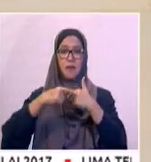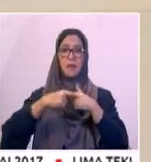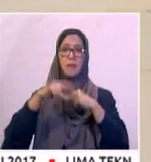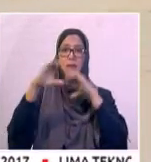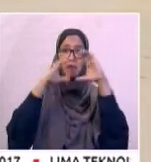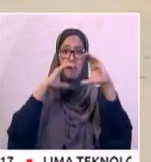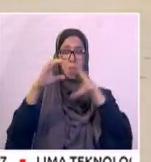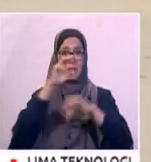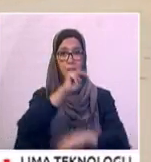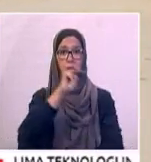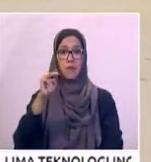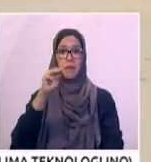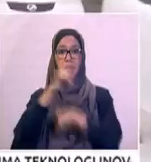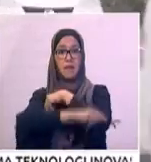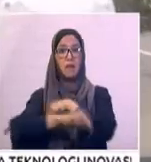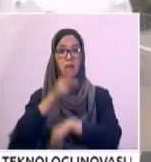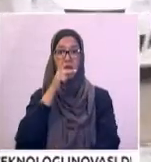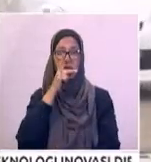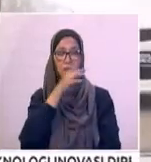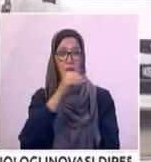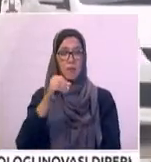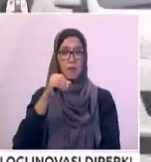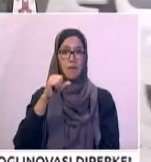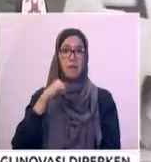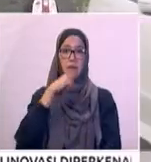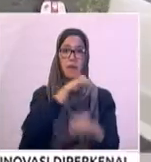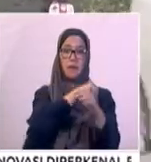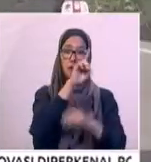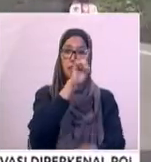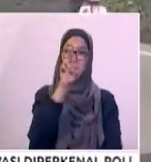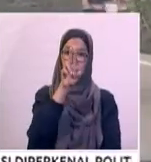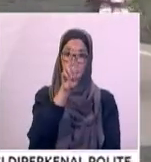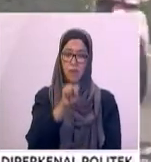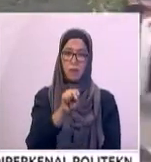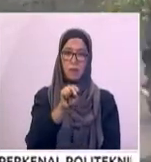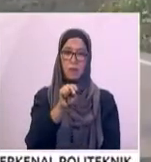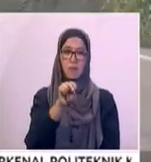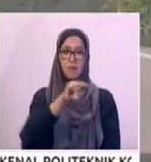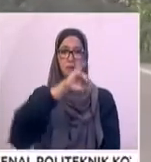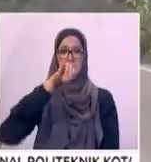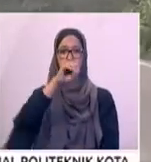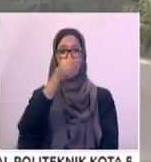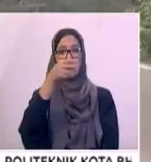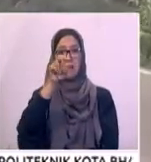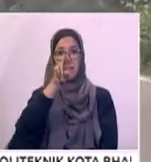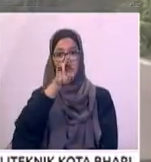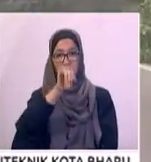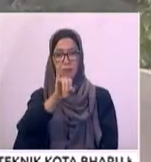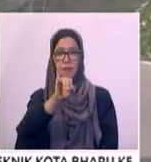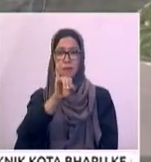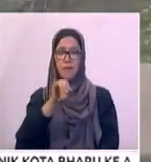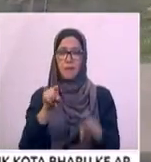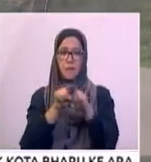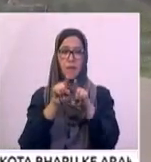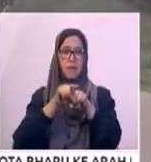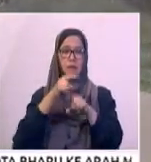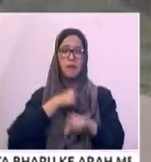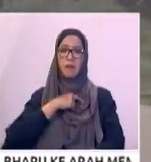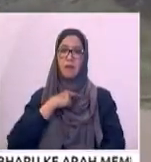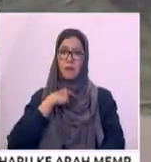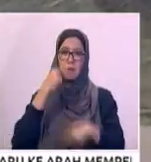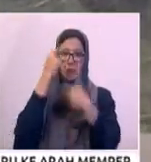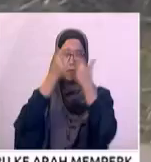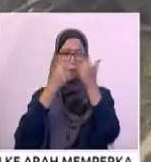Muhammad Firdaus Ahmad serta Ahli Dewan Undangan Negeri Adun Air Hangat, Johari Bulat, turut meninjau beberapa kediaman yang